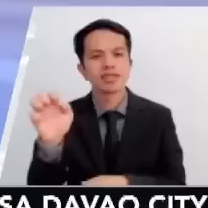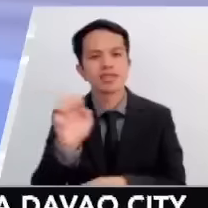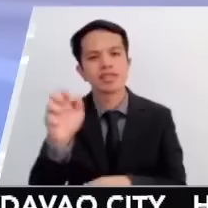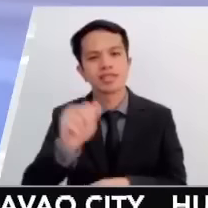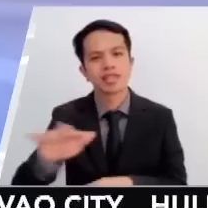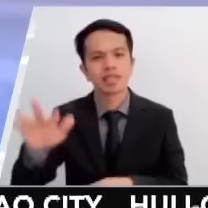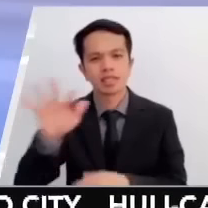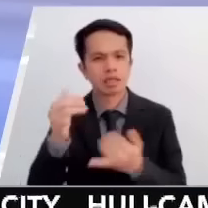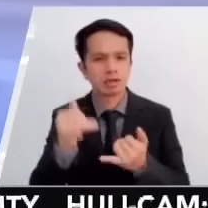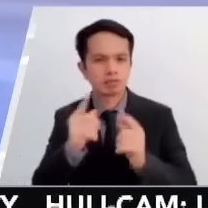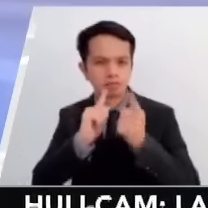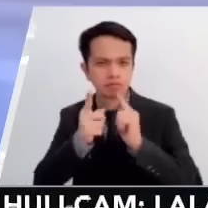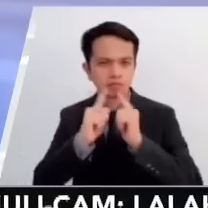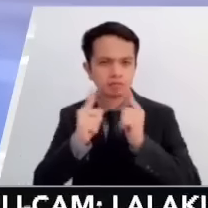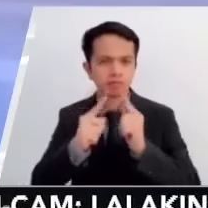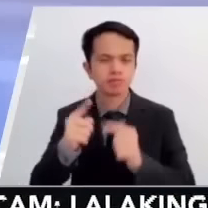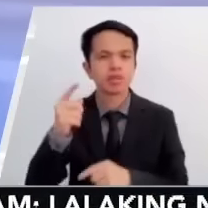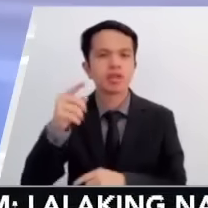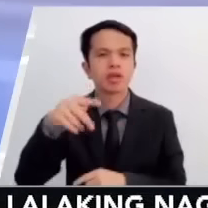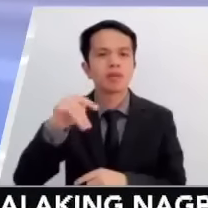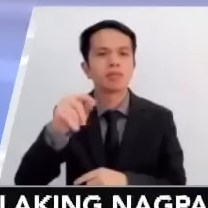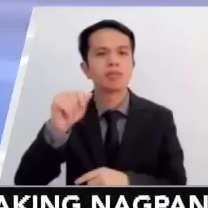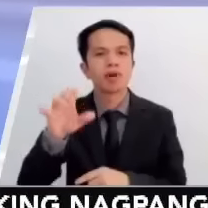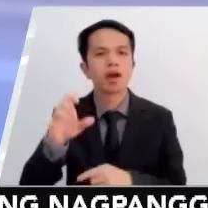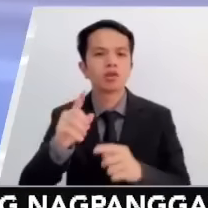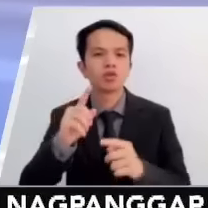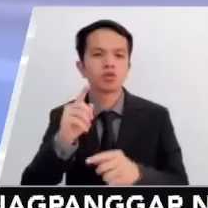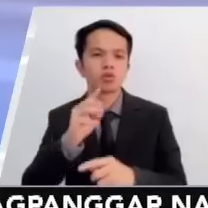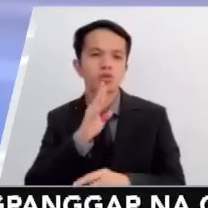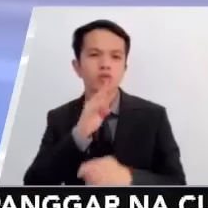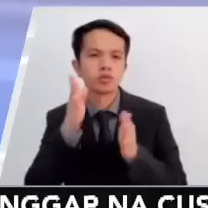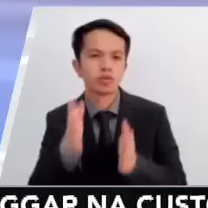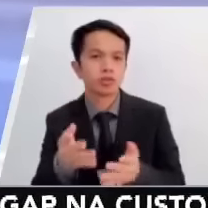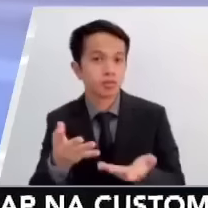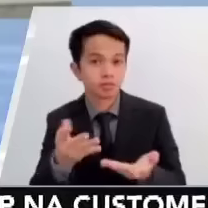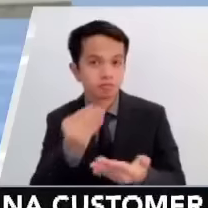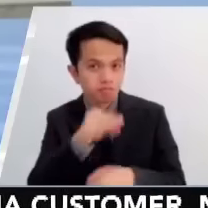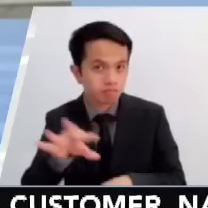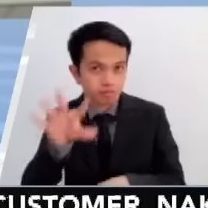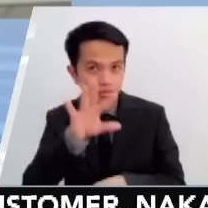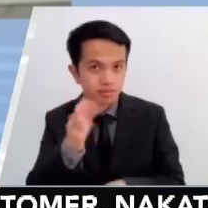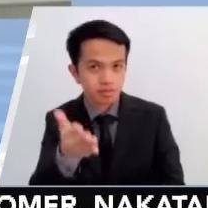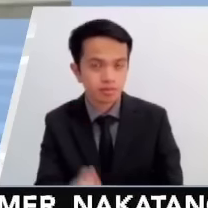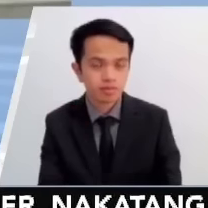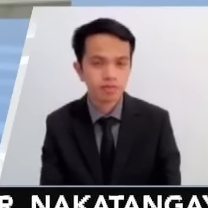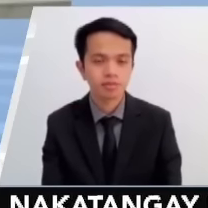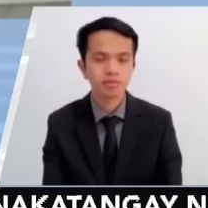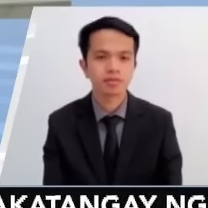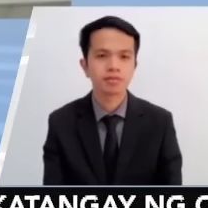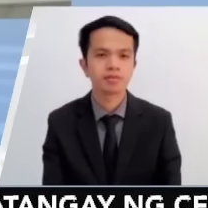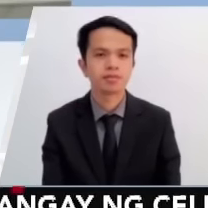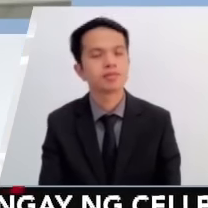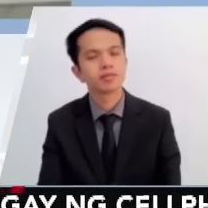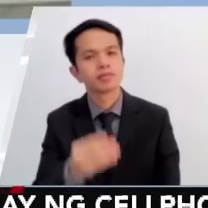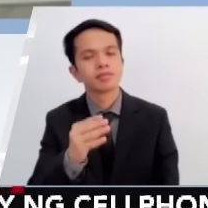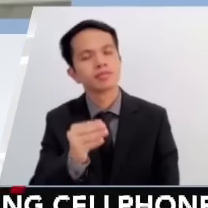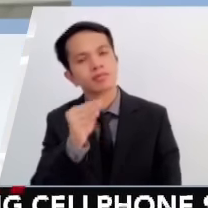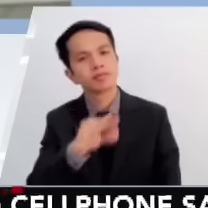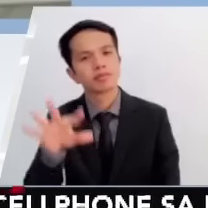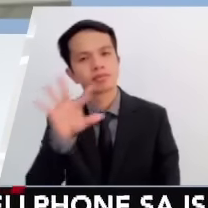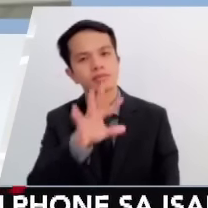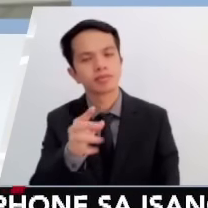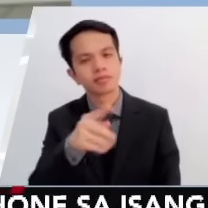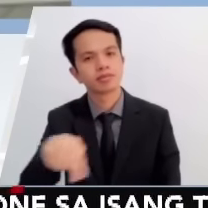crime Commission of pa spokesperson Winston Casio Magandang umaga po Magandang umaga Raffy at sa inyong mga